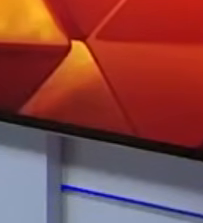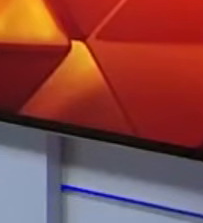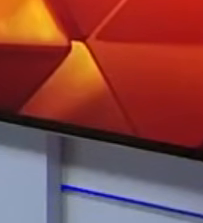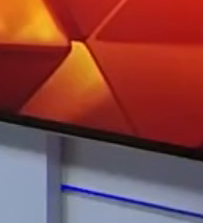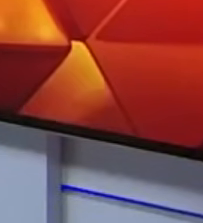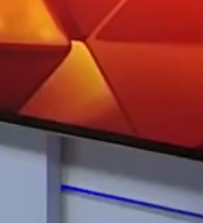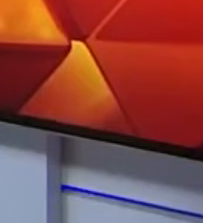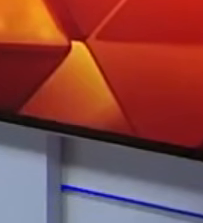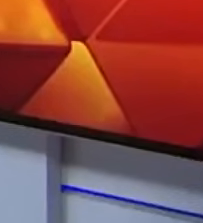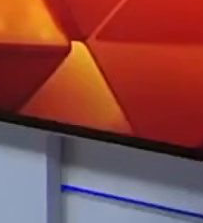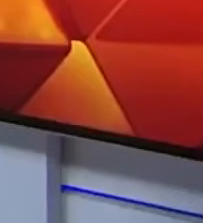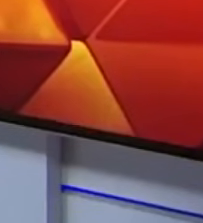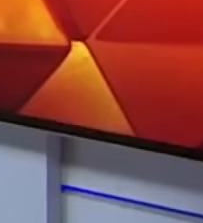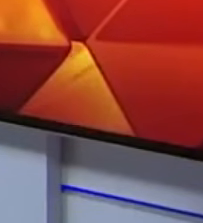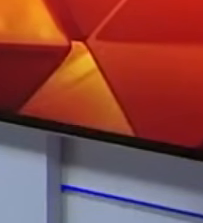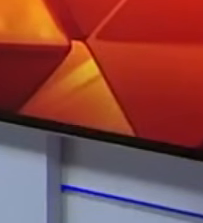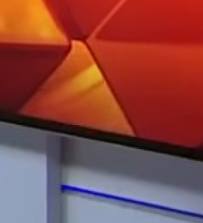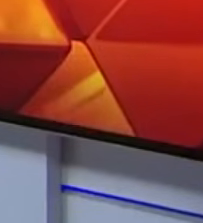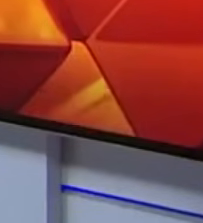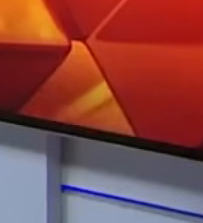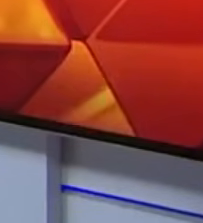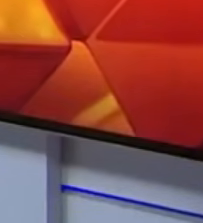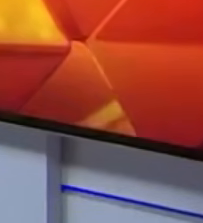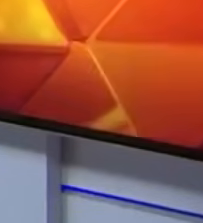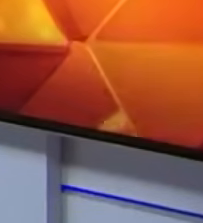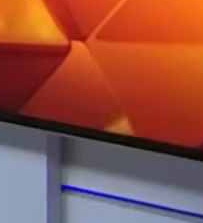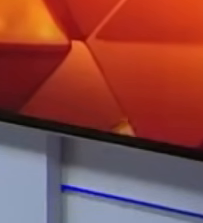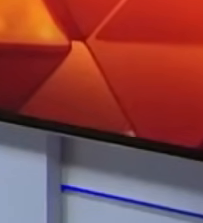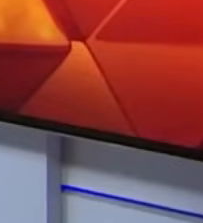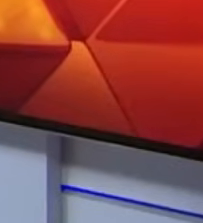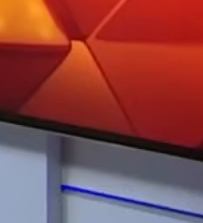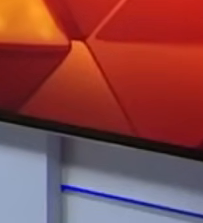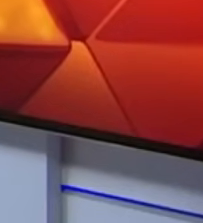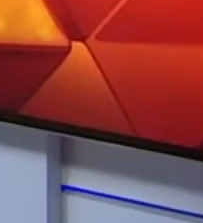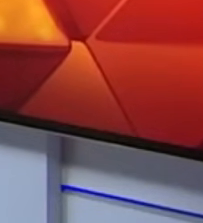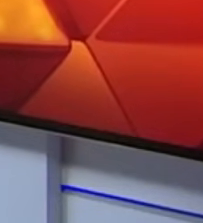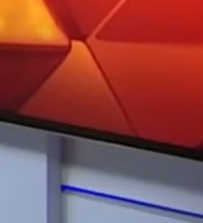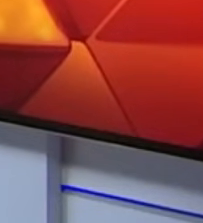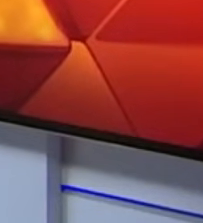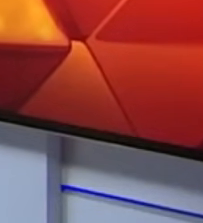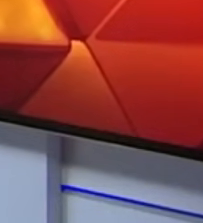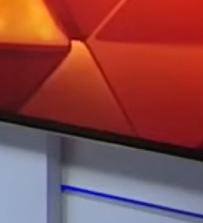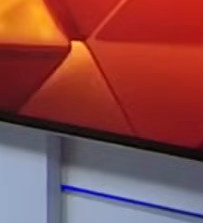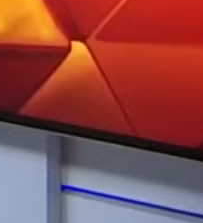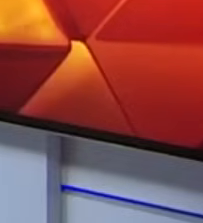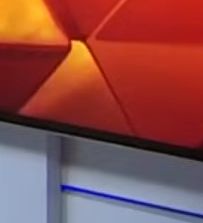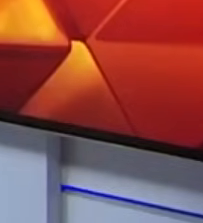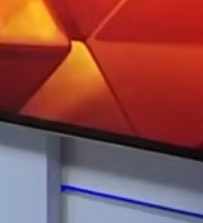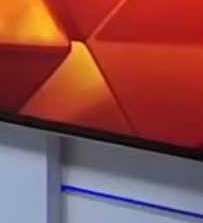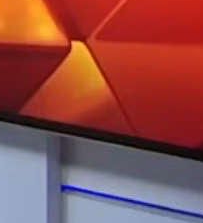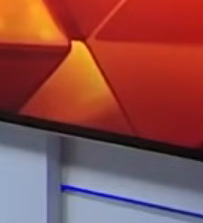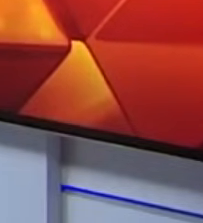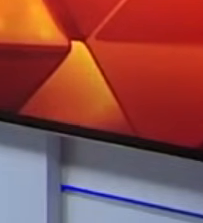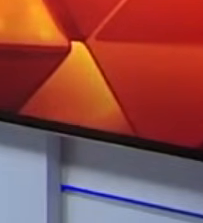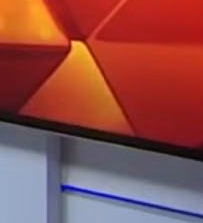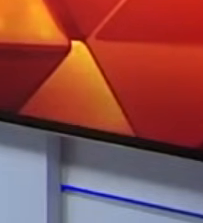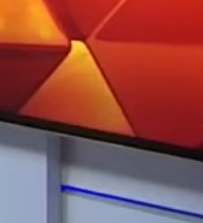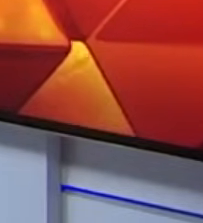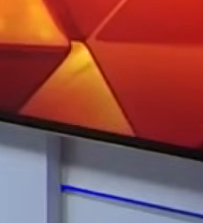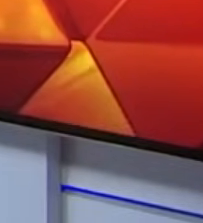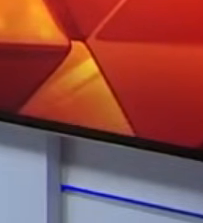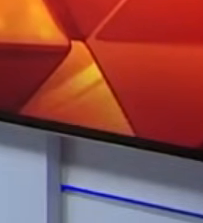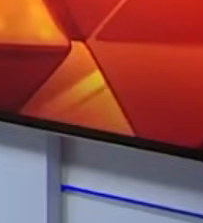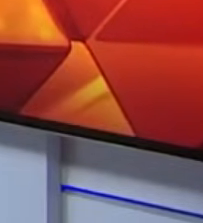mahabang chikahan, visit and subscribe to GMA Integrated News on YouTube. At para sa mga kapuso natin abroad, samahan nyo kami